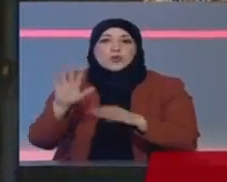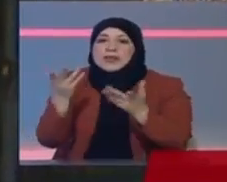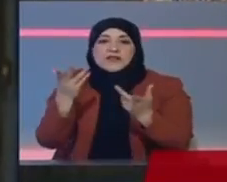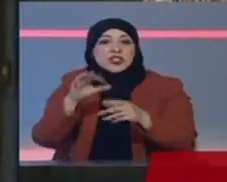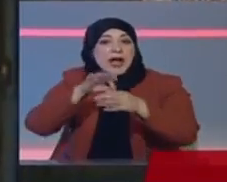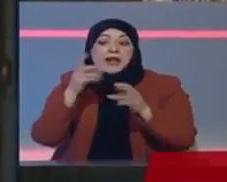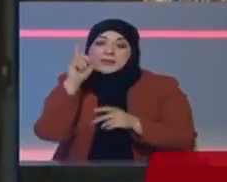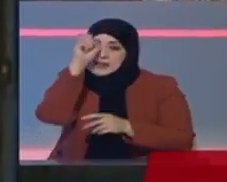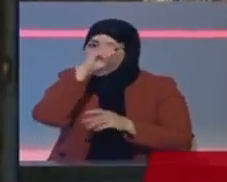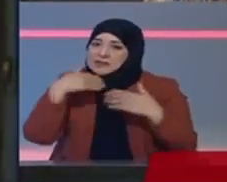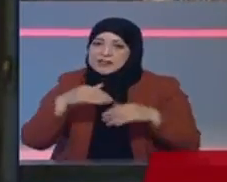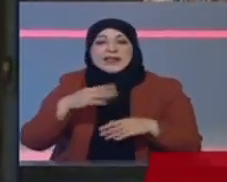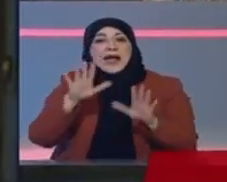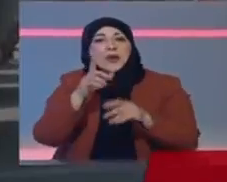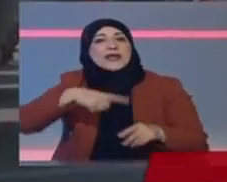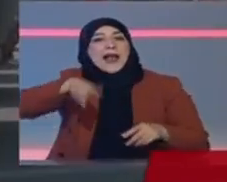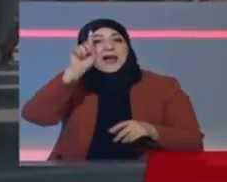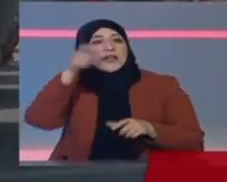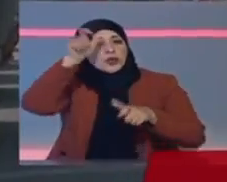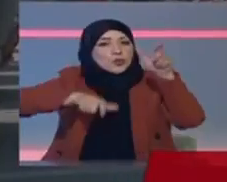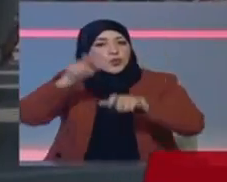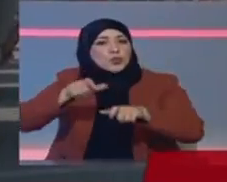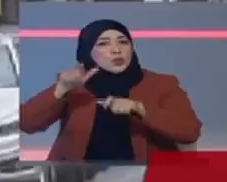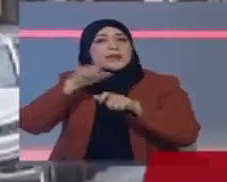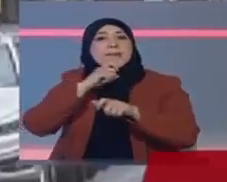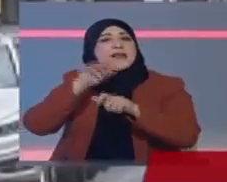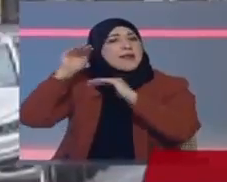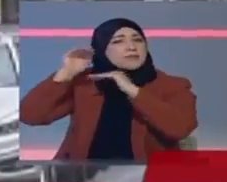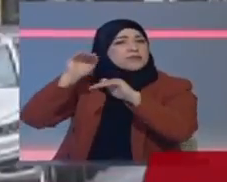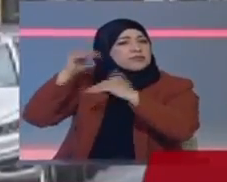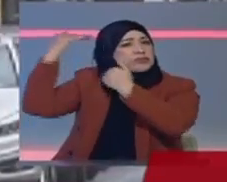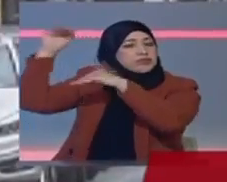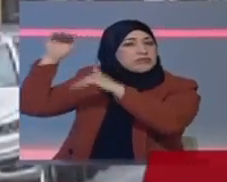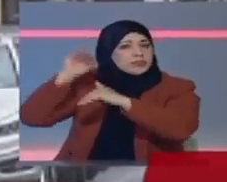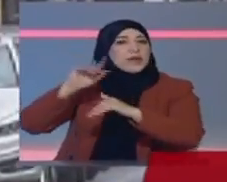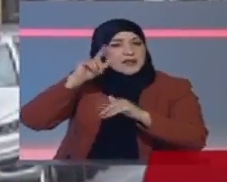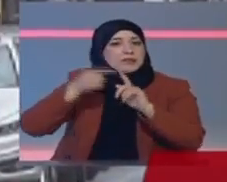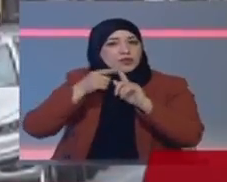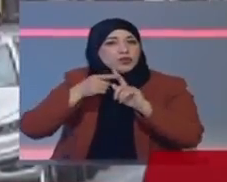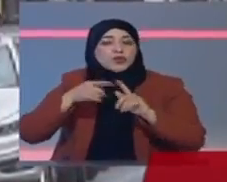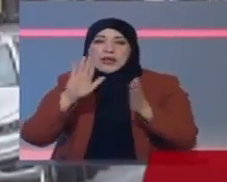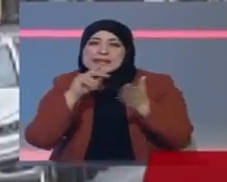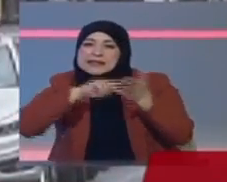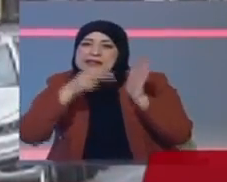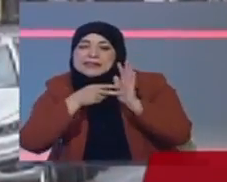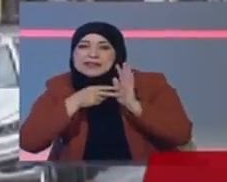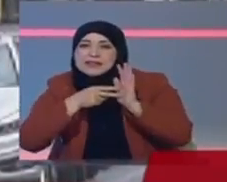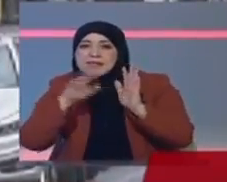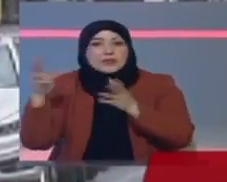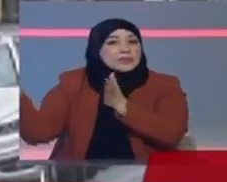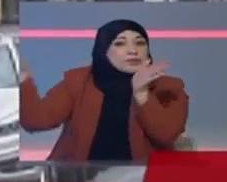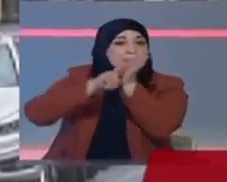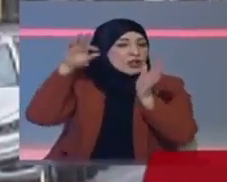الفي تونسي مازالوا عالقين في وتتطلب وعمليات اجلاء من